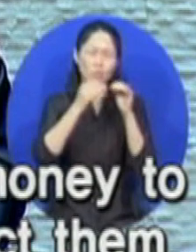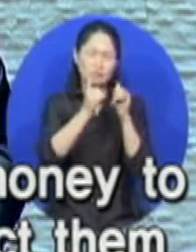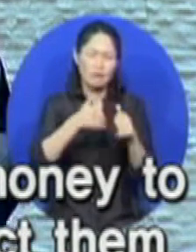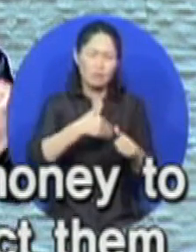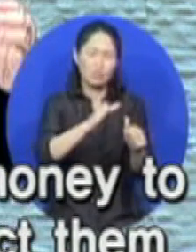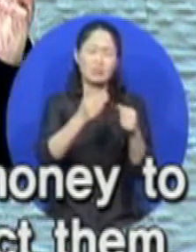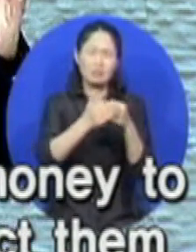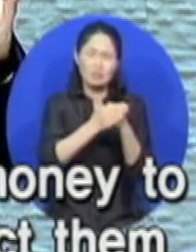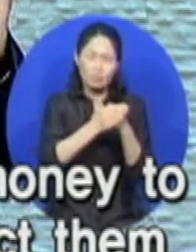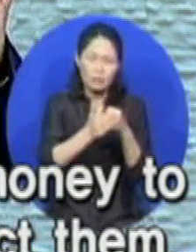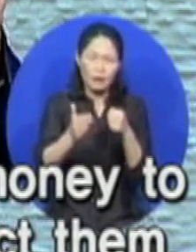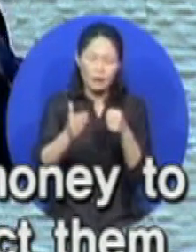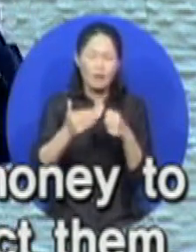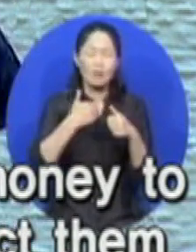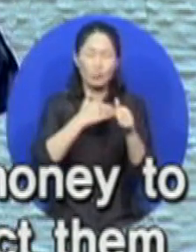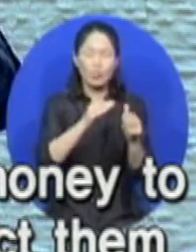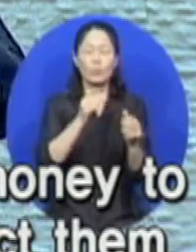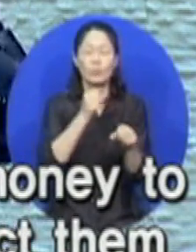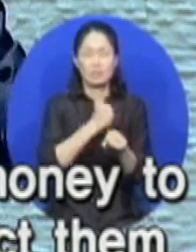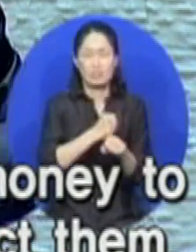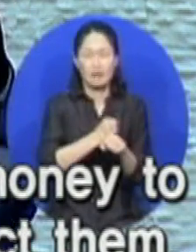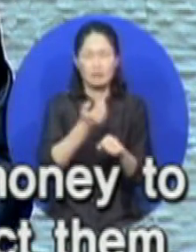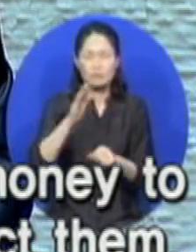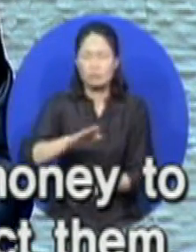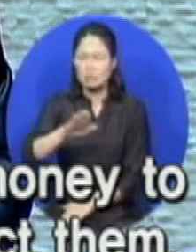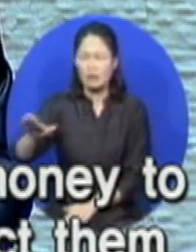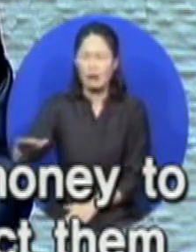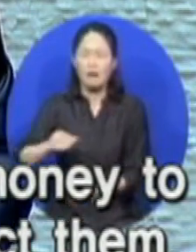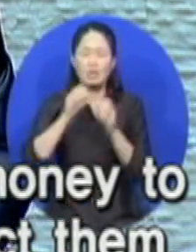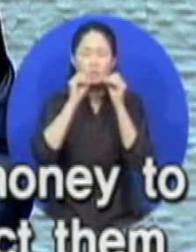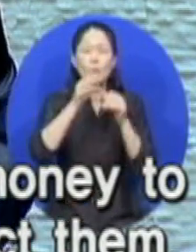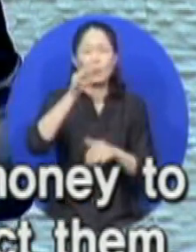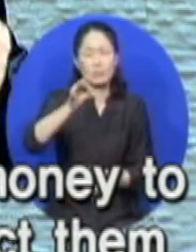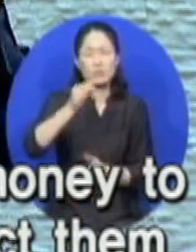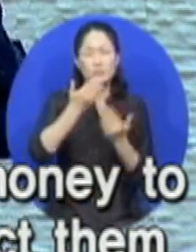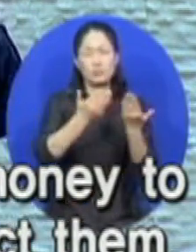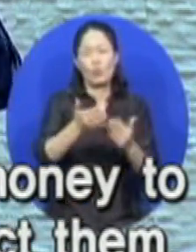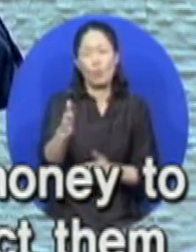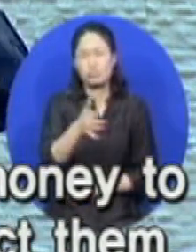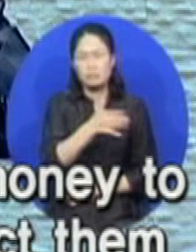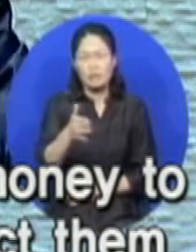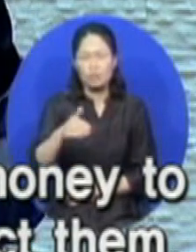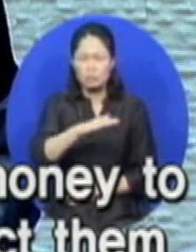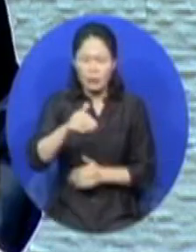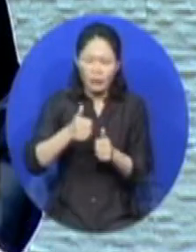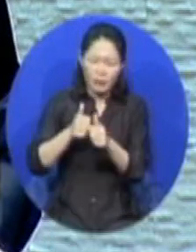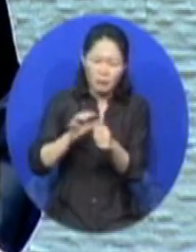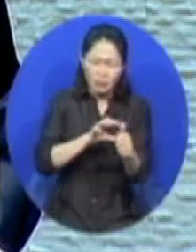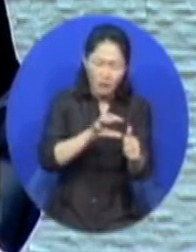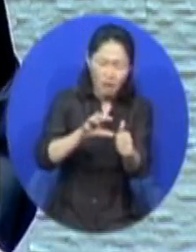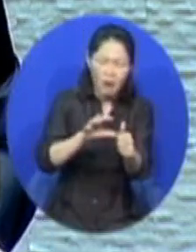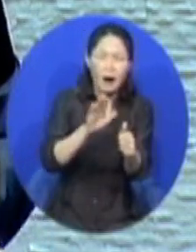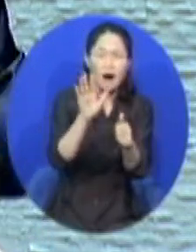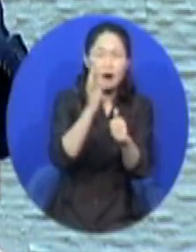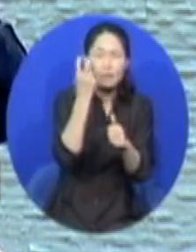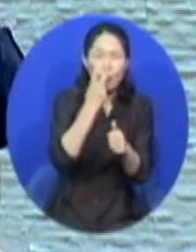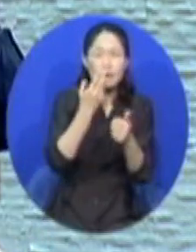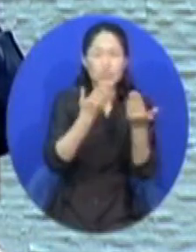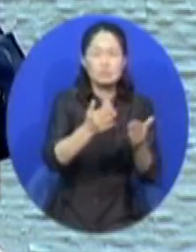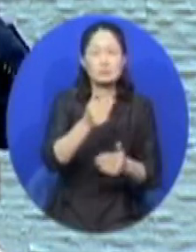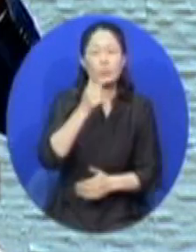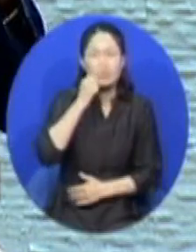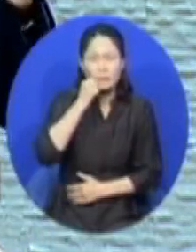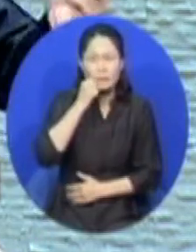그러나 우리가 무슨 선교비를 제대를 줄 것도 없습니다 우리가 따라다니면서 보호할 수도 없습니다 앞으로 이 두